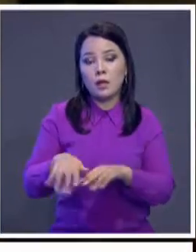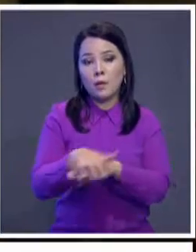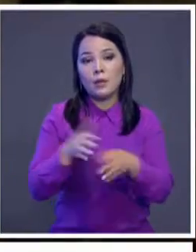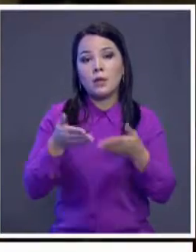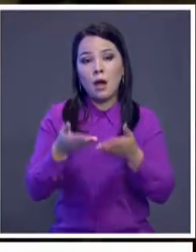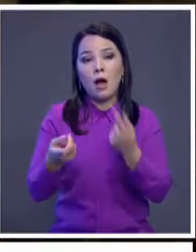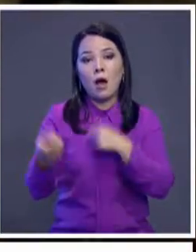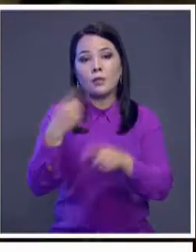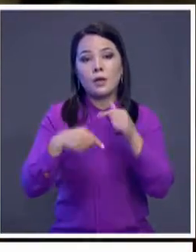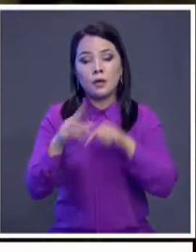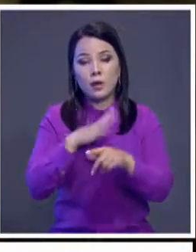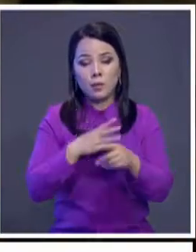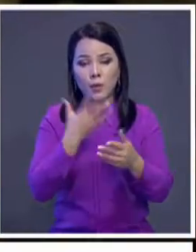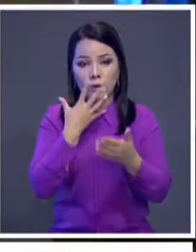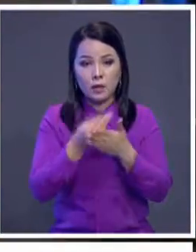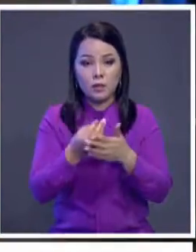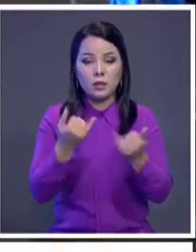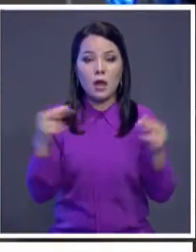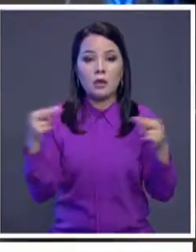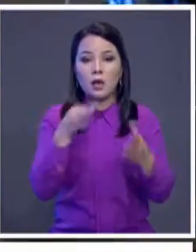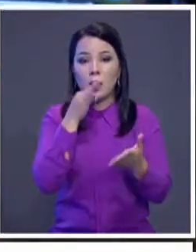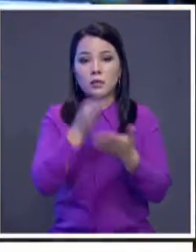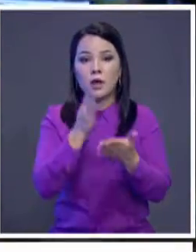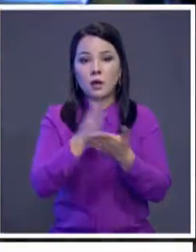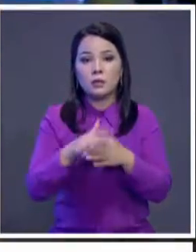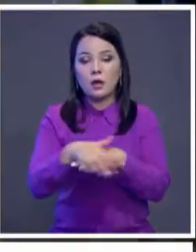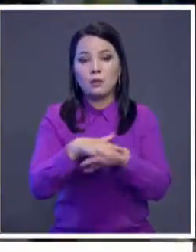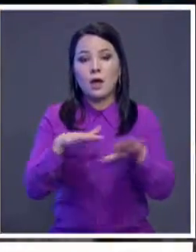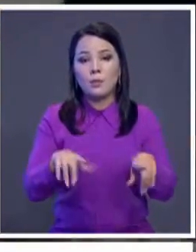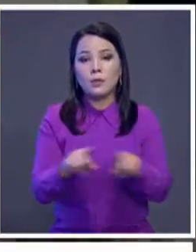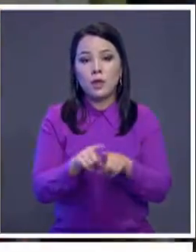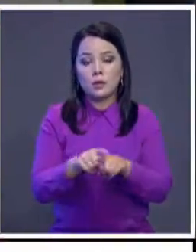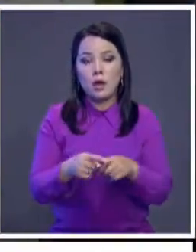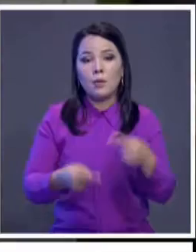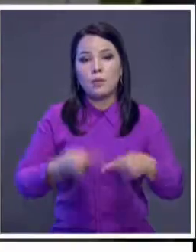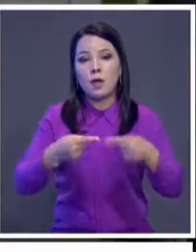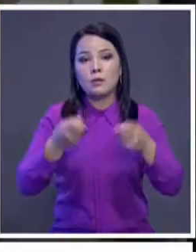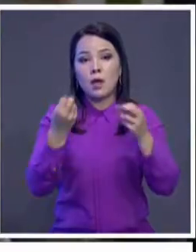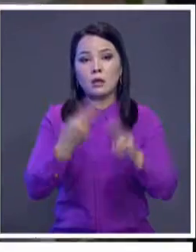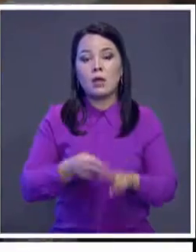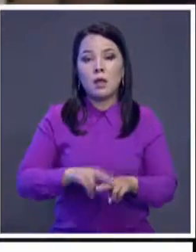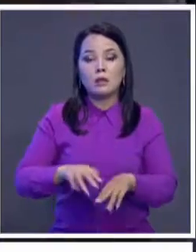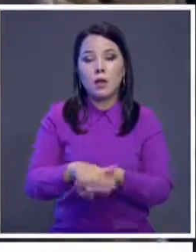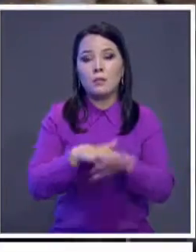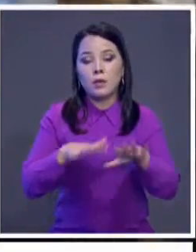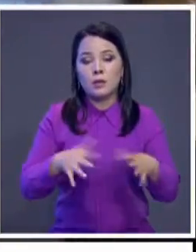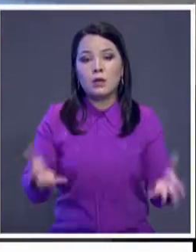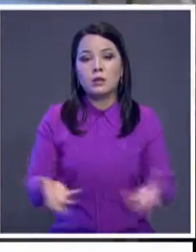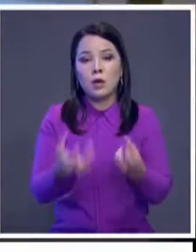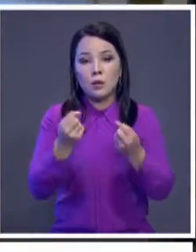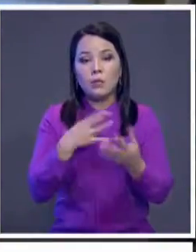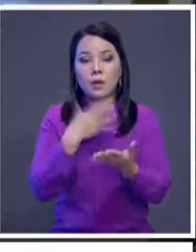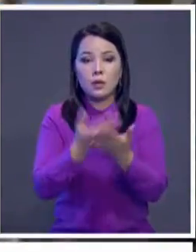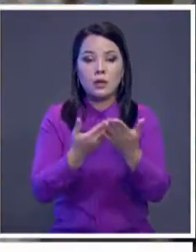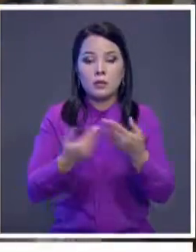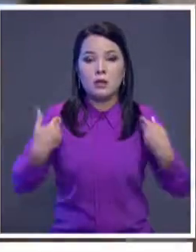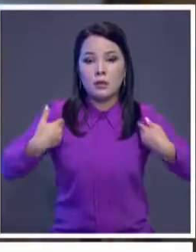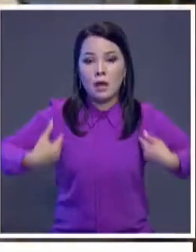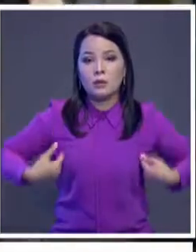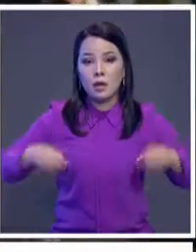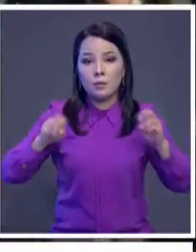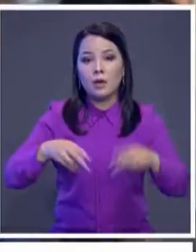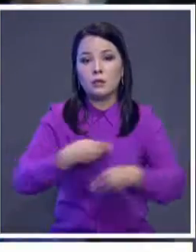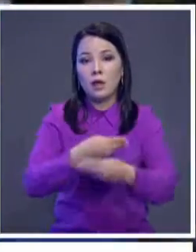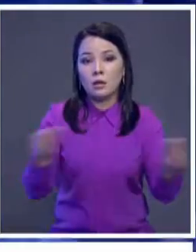қайта оралды. Куәгерлердің айтуынша, кеме іші түтіндеп жатқанда қарбалас басталып, экипаж мүшелері оларға құтқару күйдеушелерін таратқан.